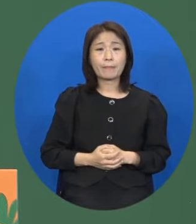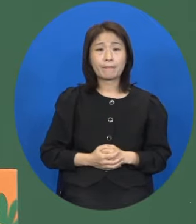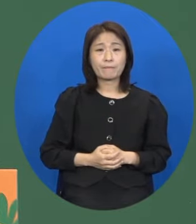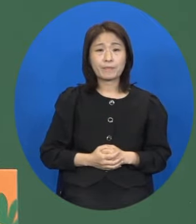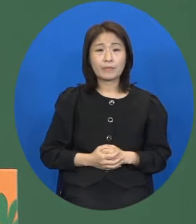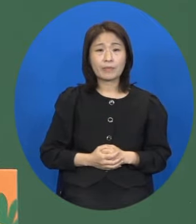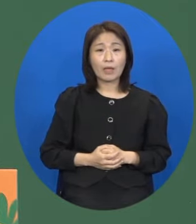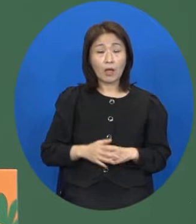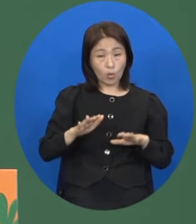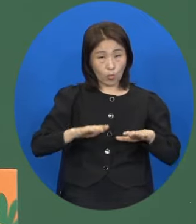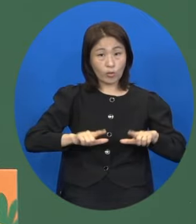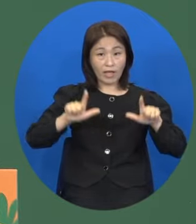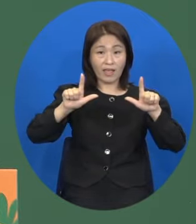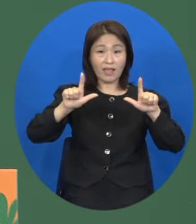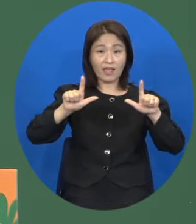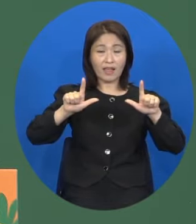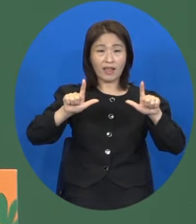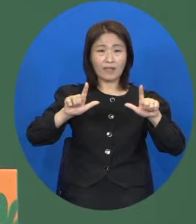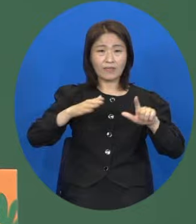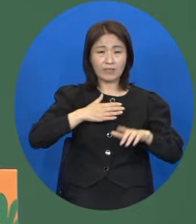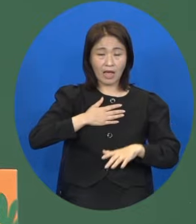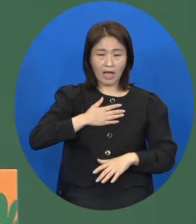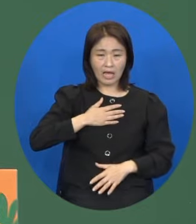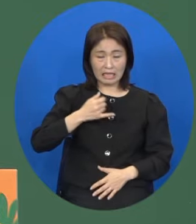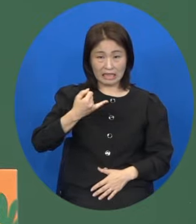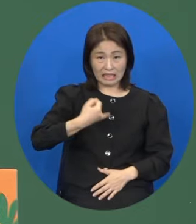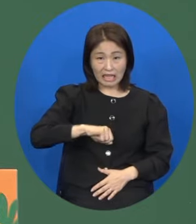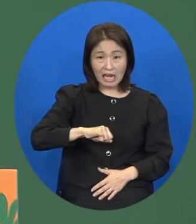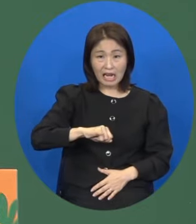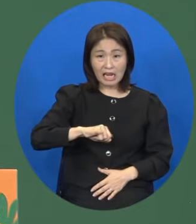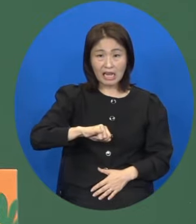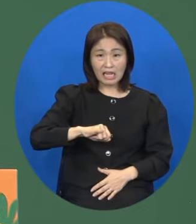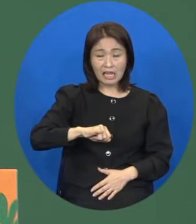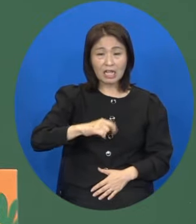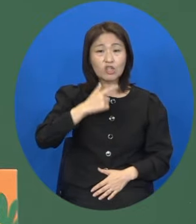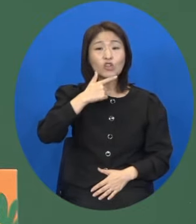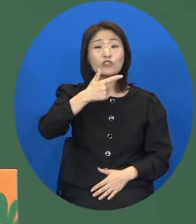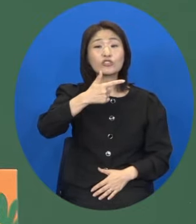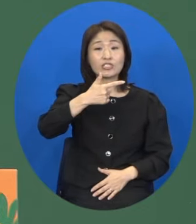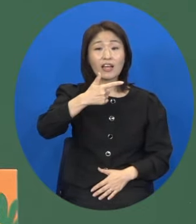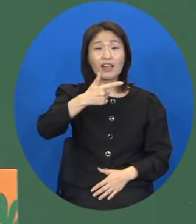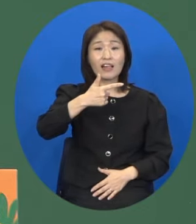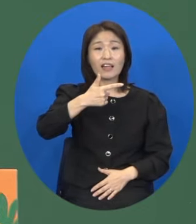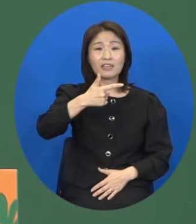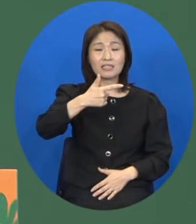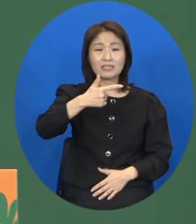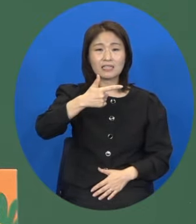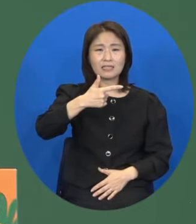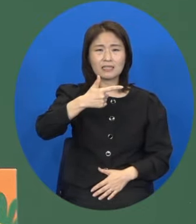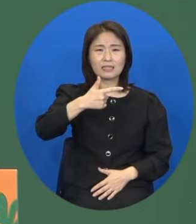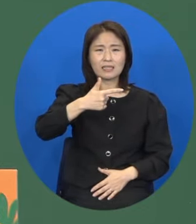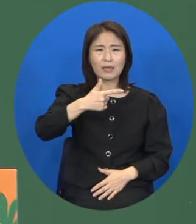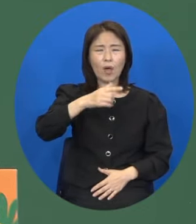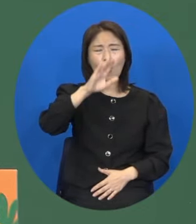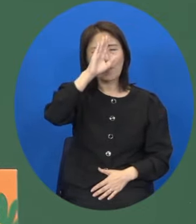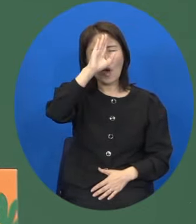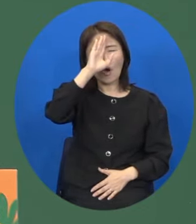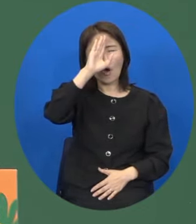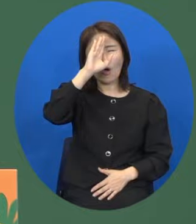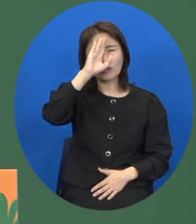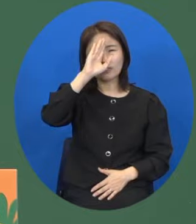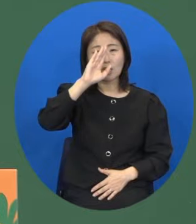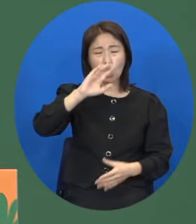올해 초에 6살 된 막내아이가 수술을 했고 입원했습니다. 근육이 거의 없습니다. 있어도